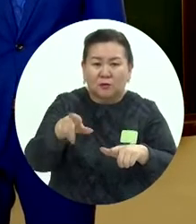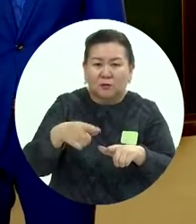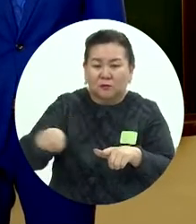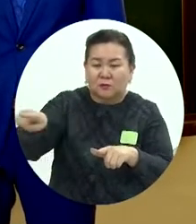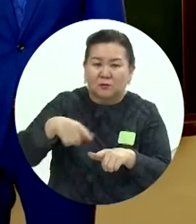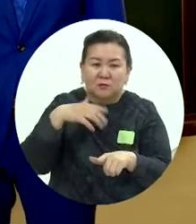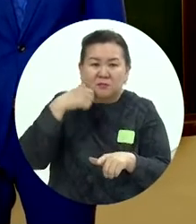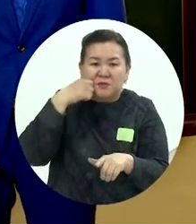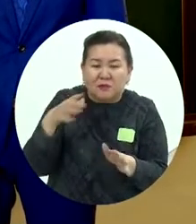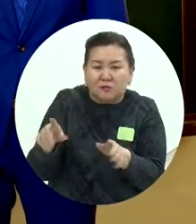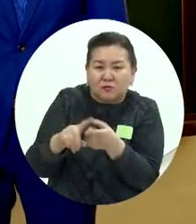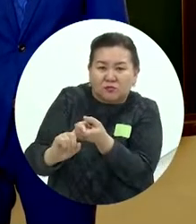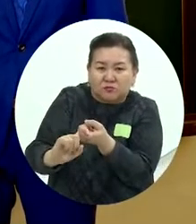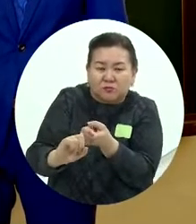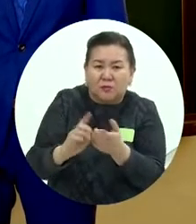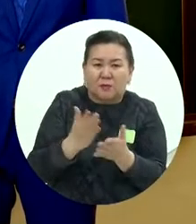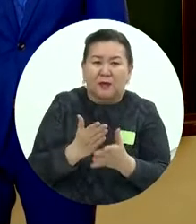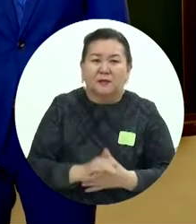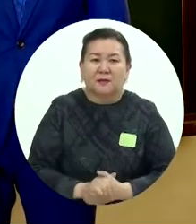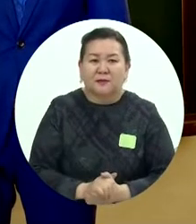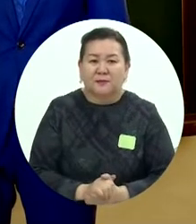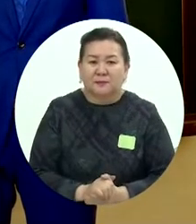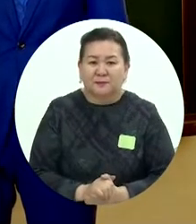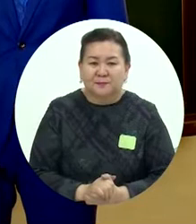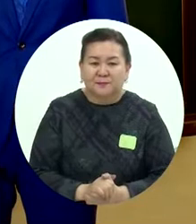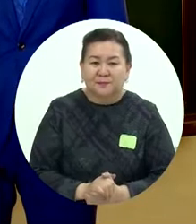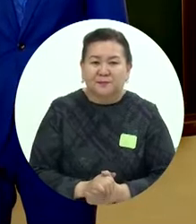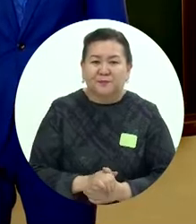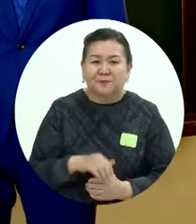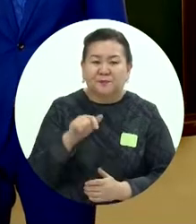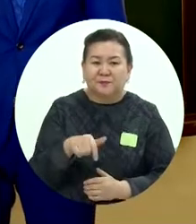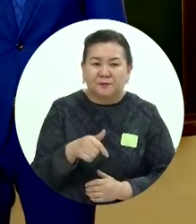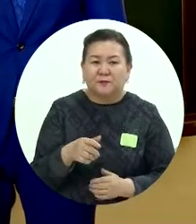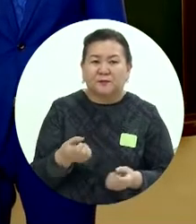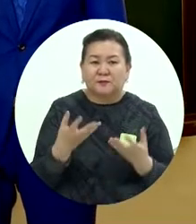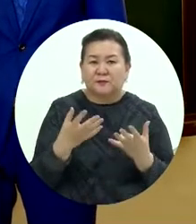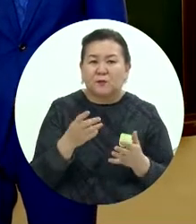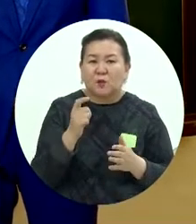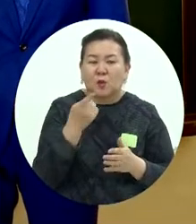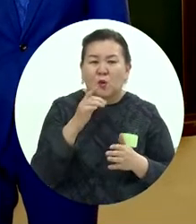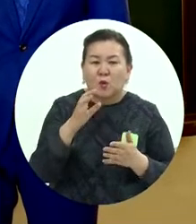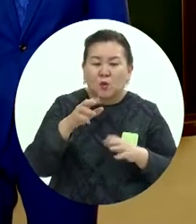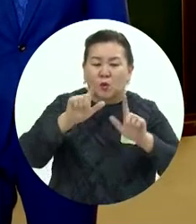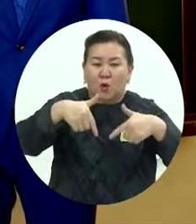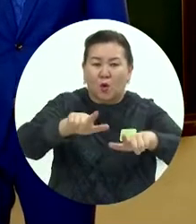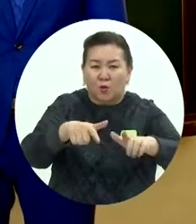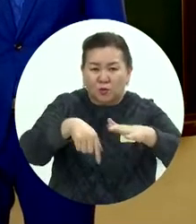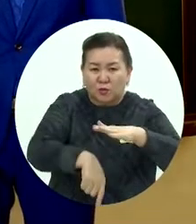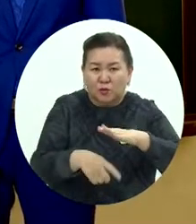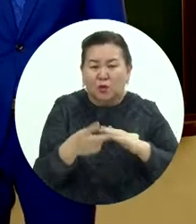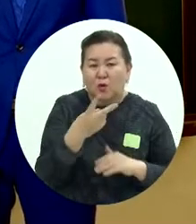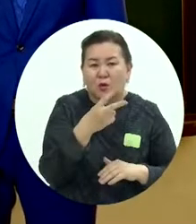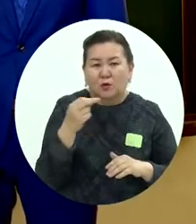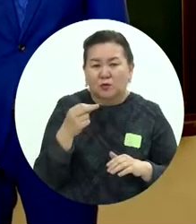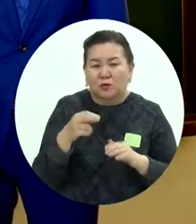хамгийн томоохон хөндий гэж нэрлэж байгаа. За мөн эндээс мөргөцөг гэдэг ойлголт гарч ирнэ. Энэ маань бас мөсөн голын хоёр